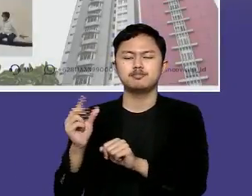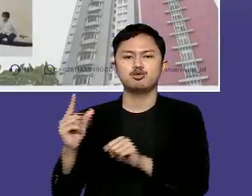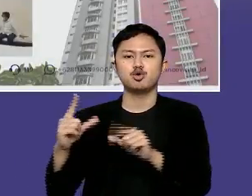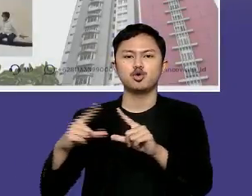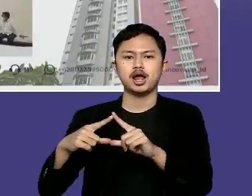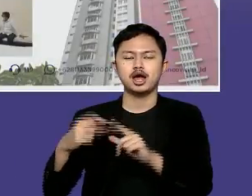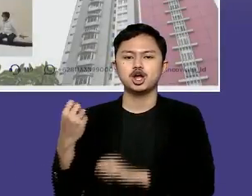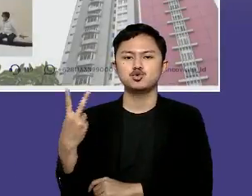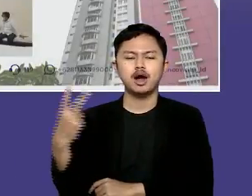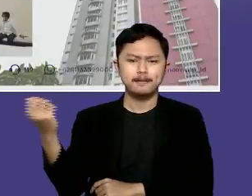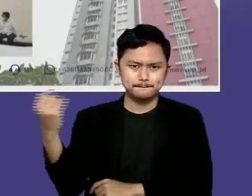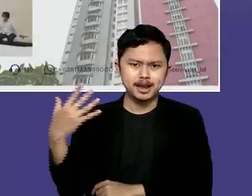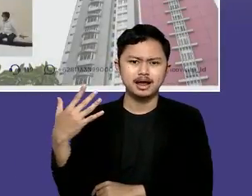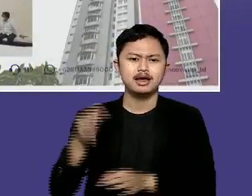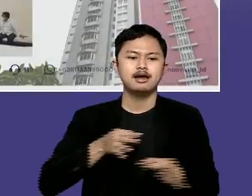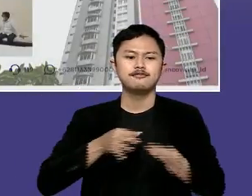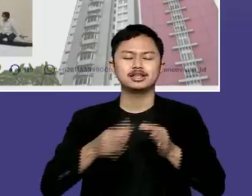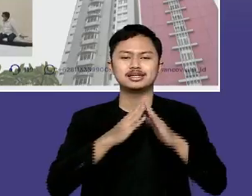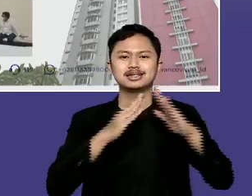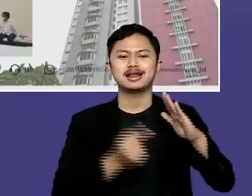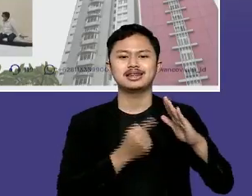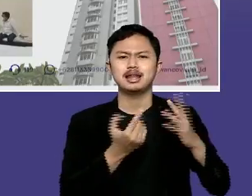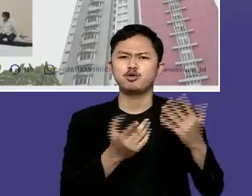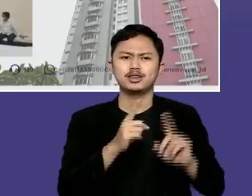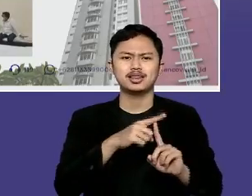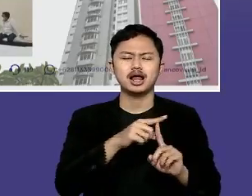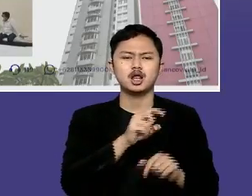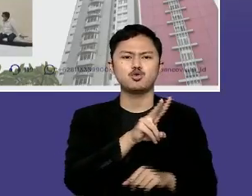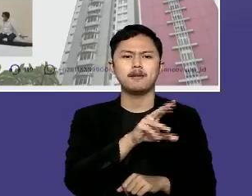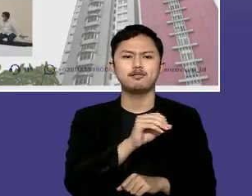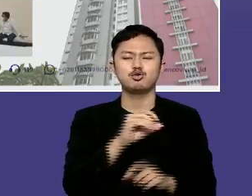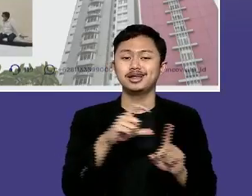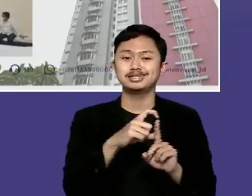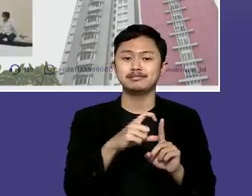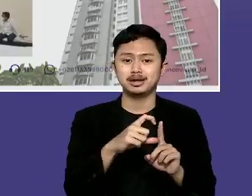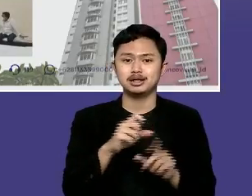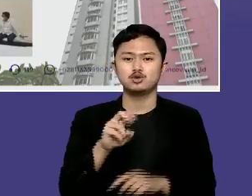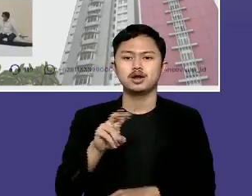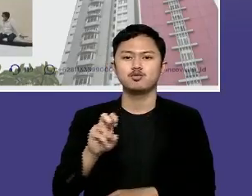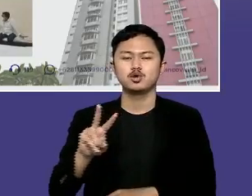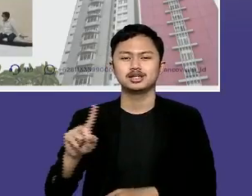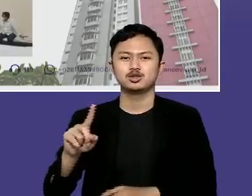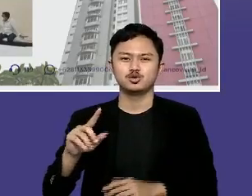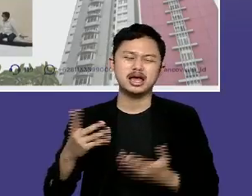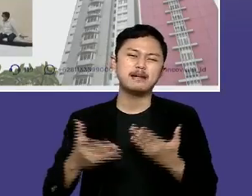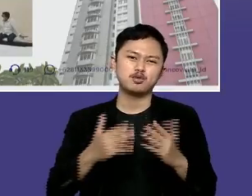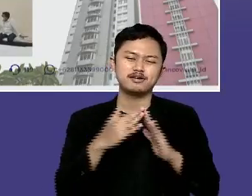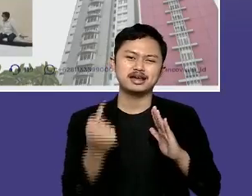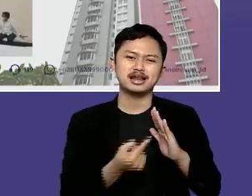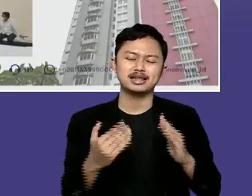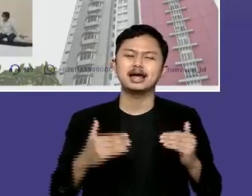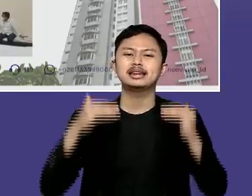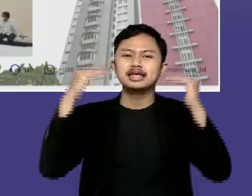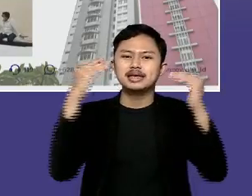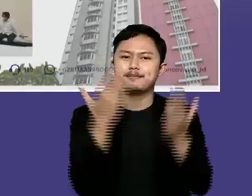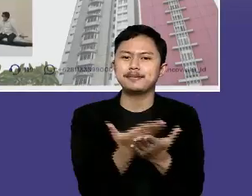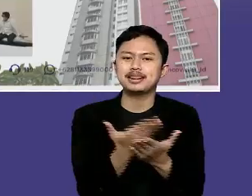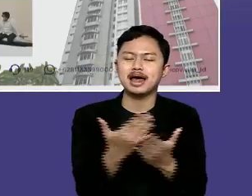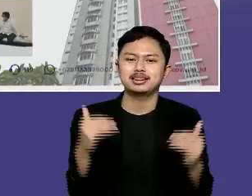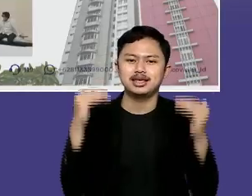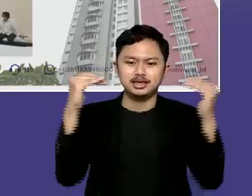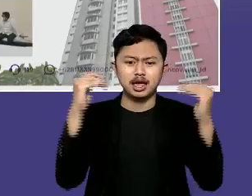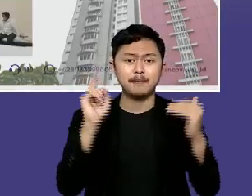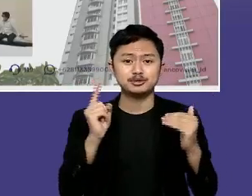kebutuhan fasilitas karantina di atas tanggal 20 Desember 2021 dibandingkan tanggal-tanggal sebelumnya. Hal